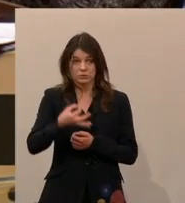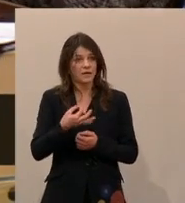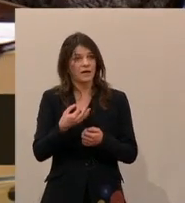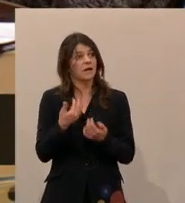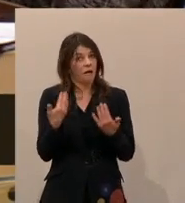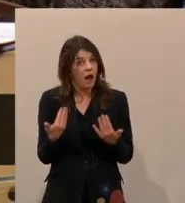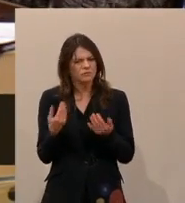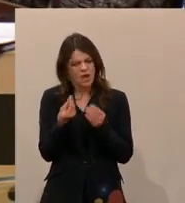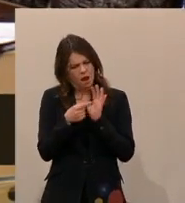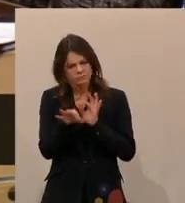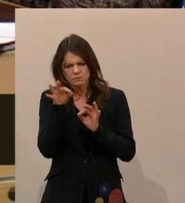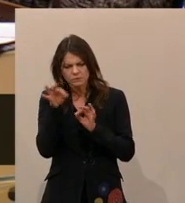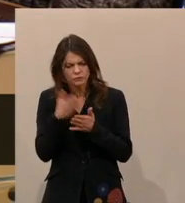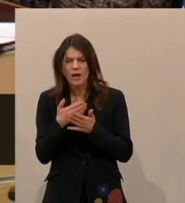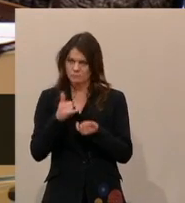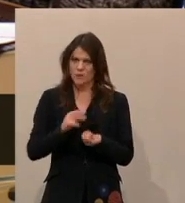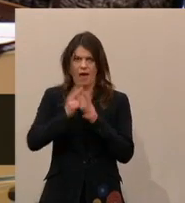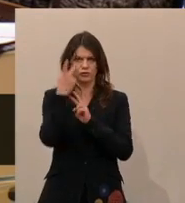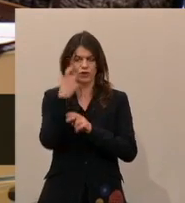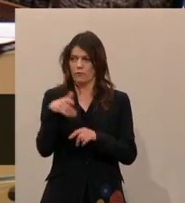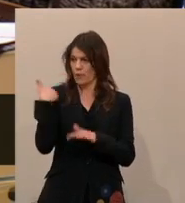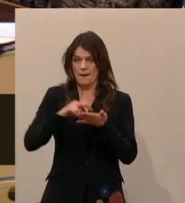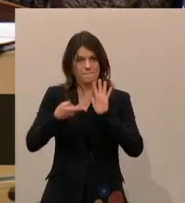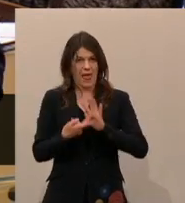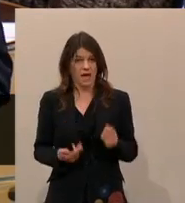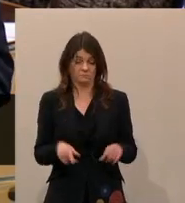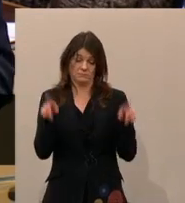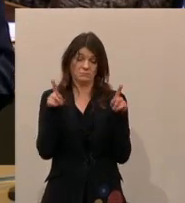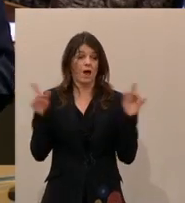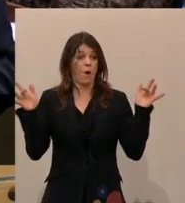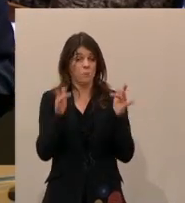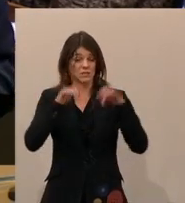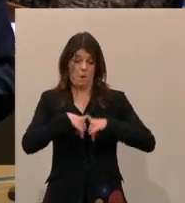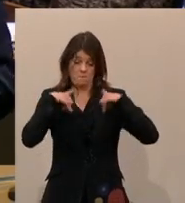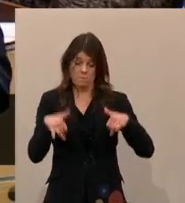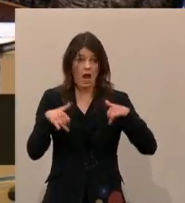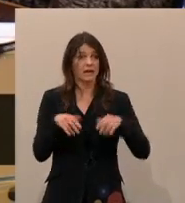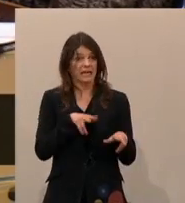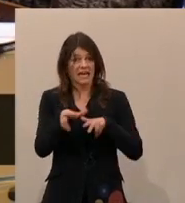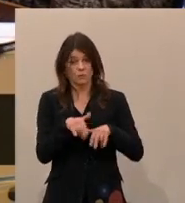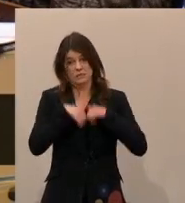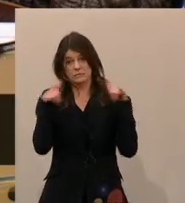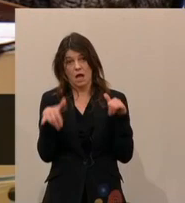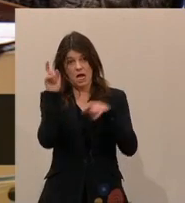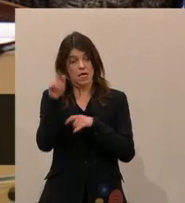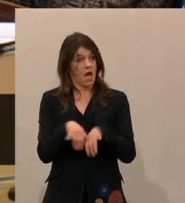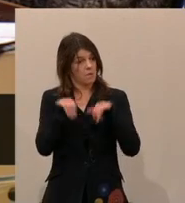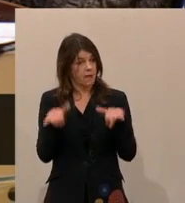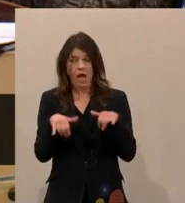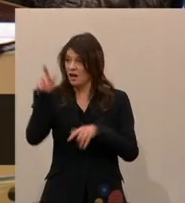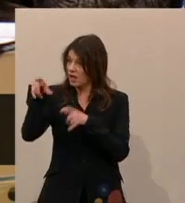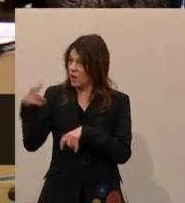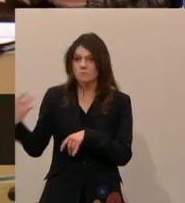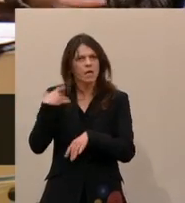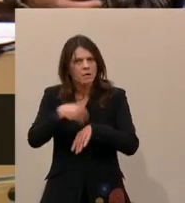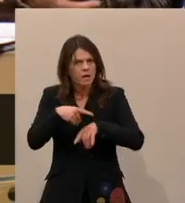anders beginnen, als ich es ursprünglich vorhatte. Wissen Sie, Oppositionsbank, Regierungsbank, Anklagebank, da haben sich Leute bei mir